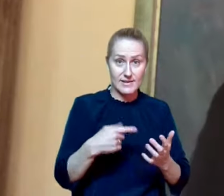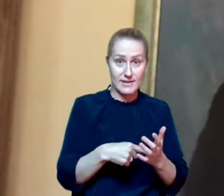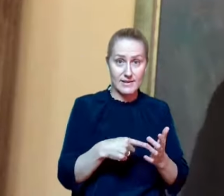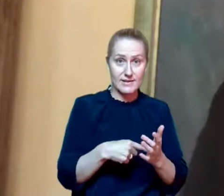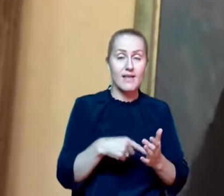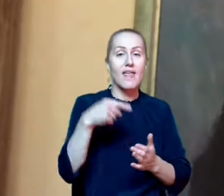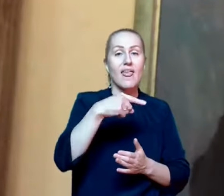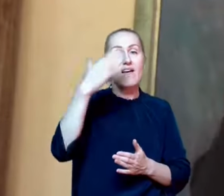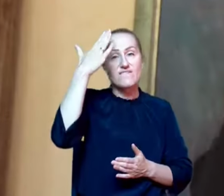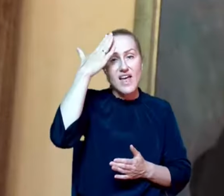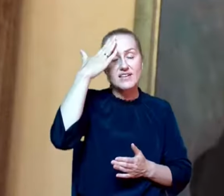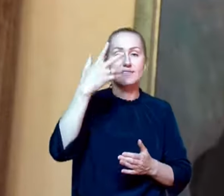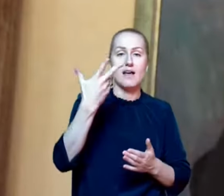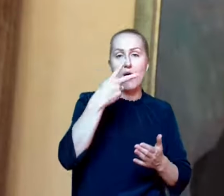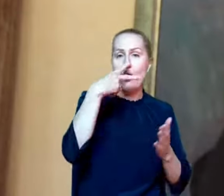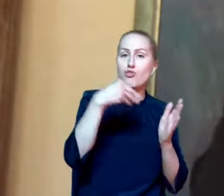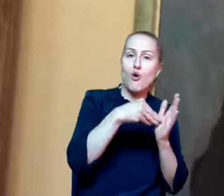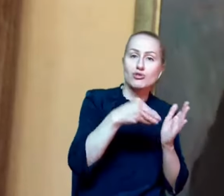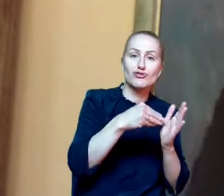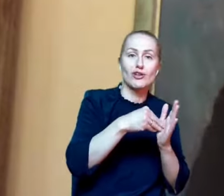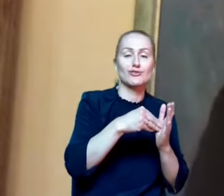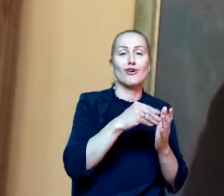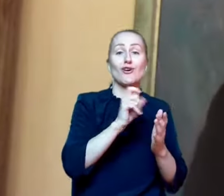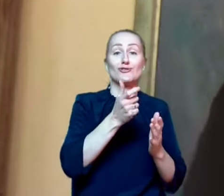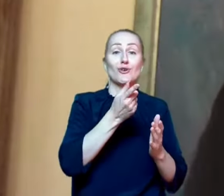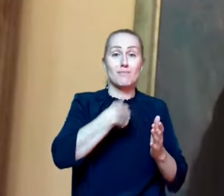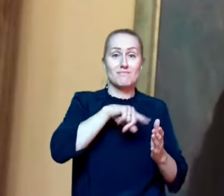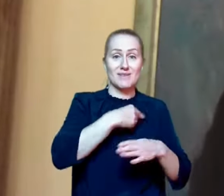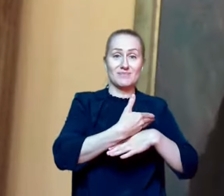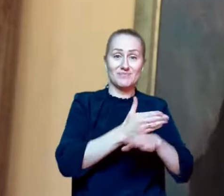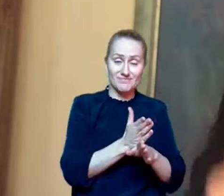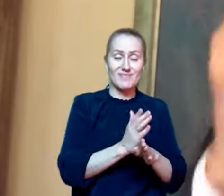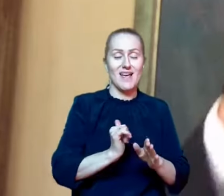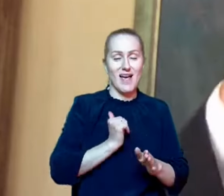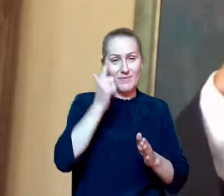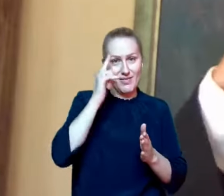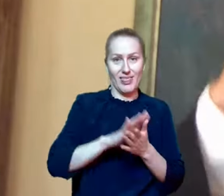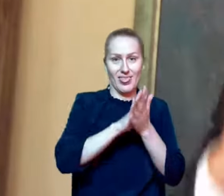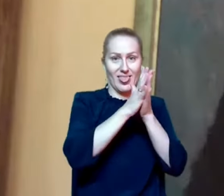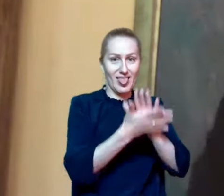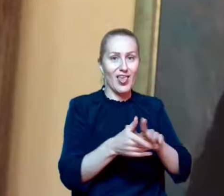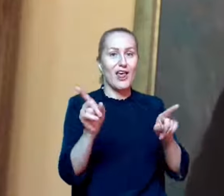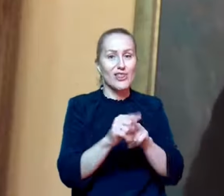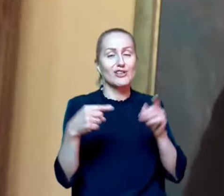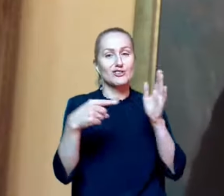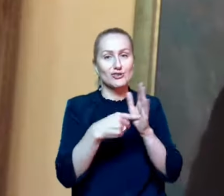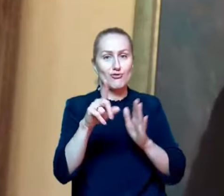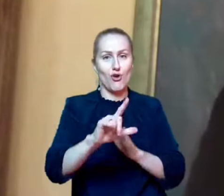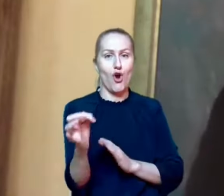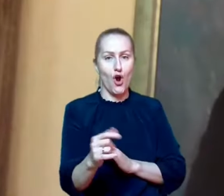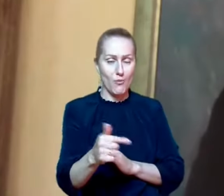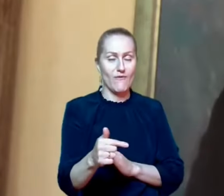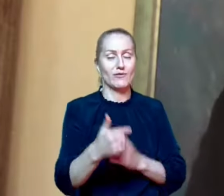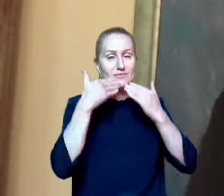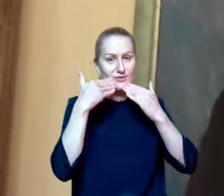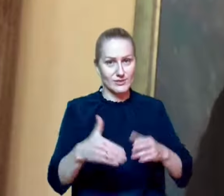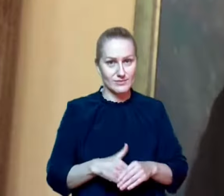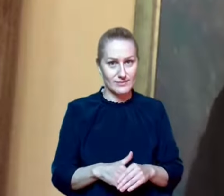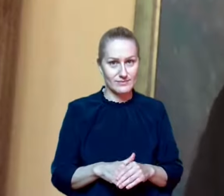ta wiedza i doświadczenia, którymi się dzielimy ze sobą, przekuta została również na konkretne zobowiązania. Bardzo dziękuję.